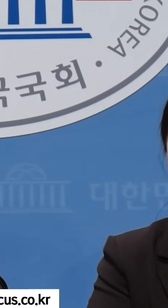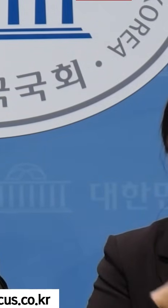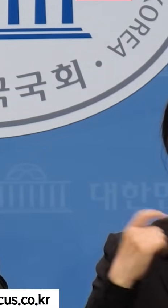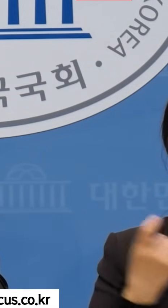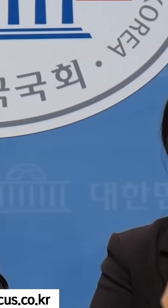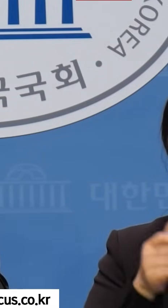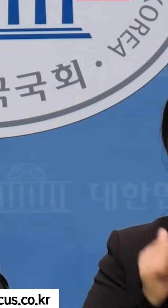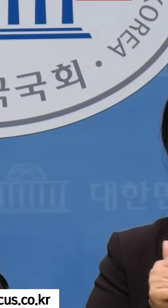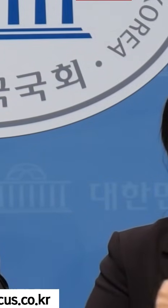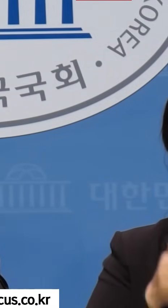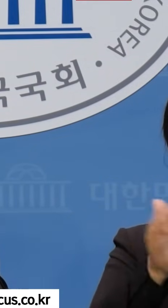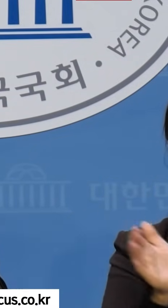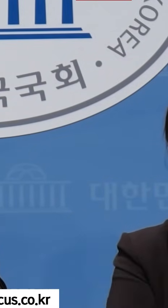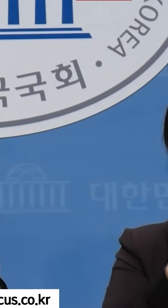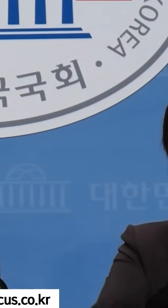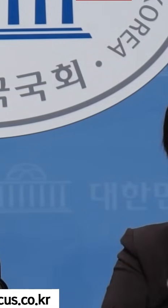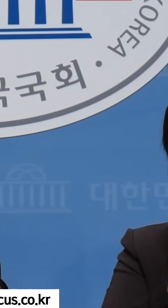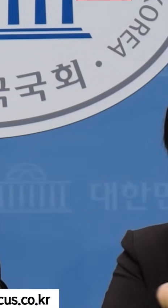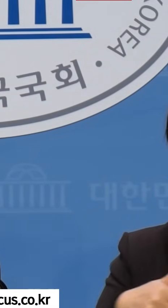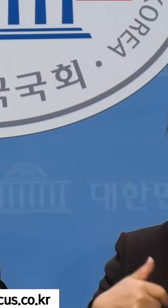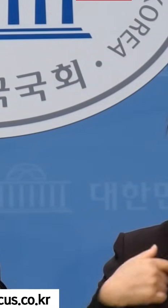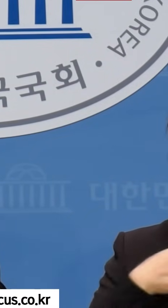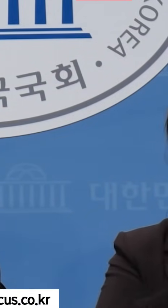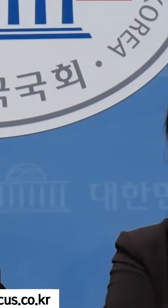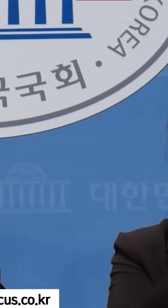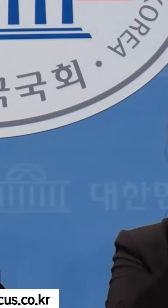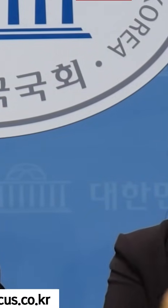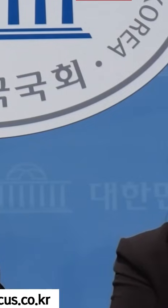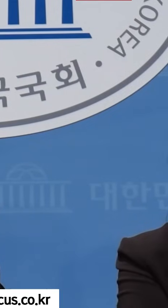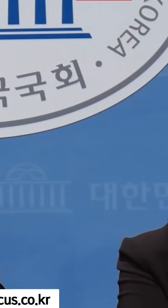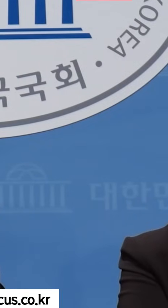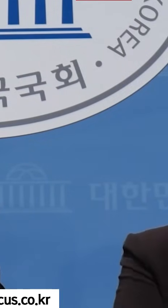민사재판부는 저의 방송 인터뷰에 대해서